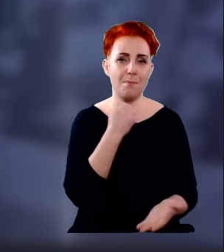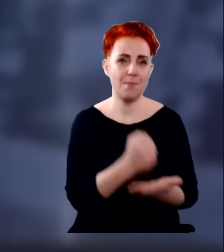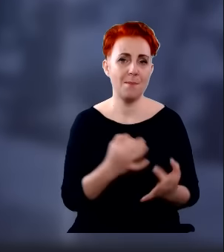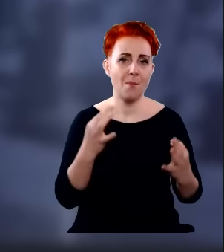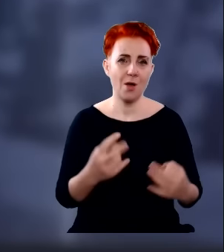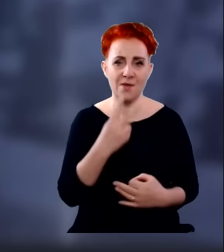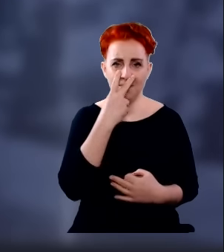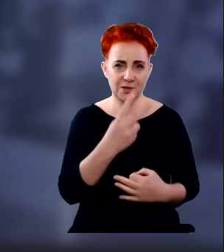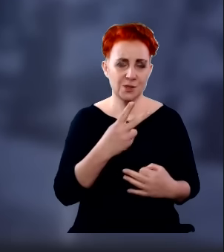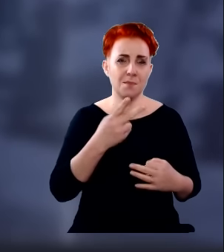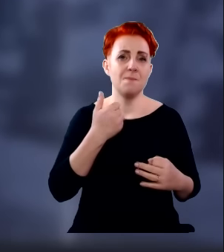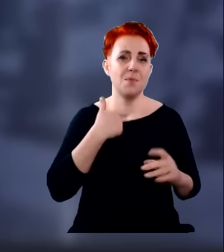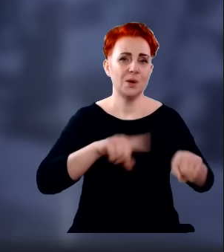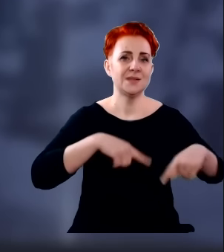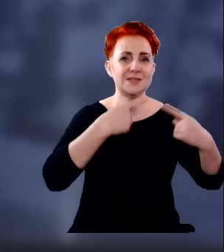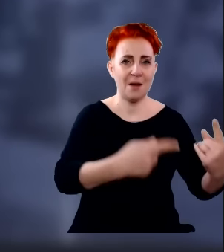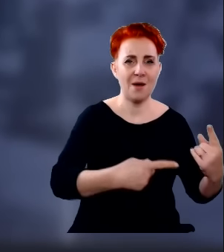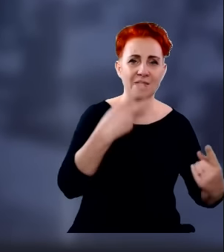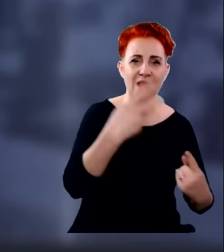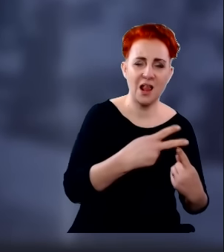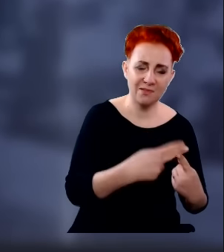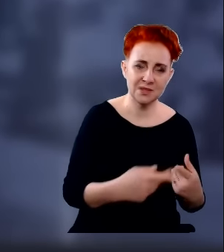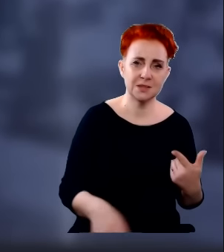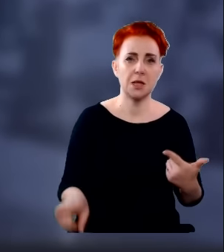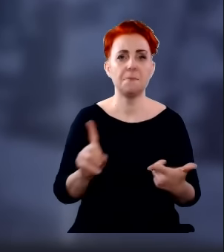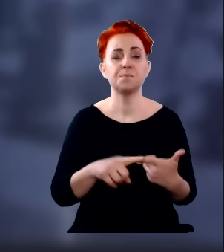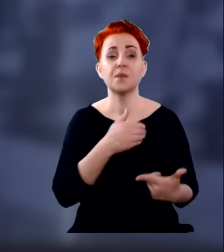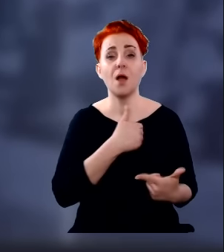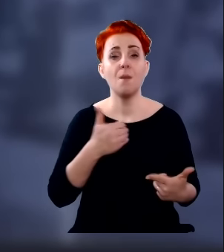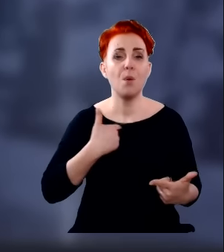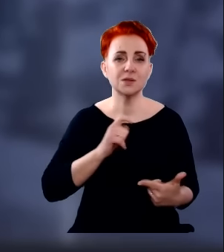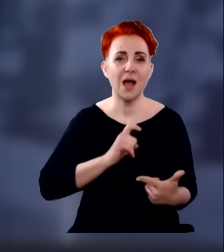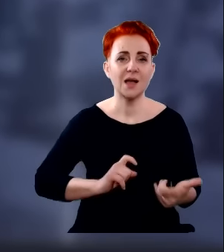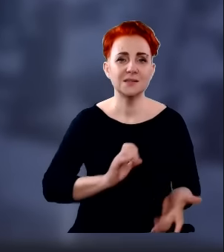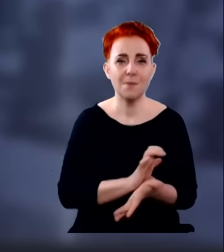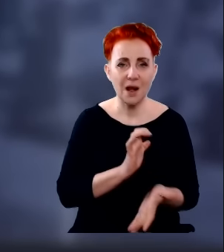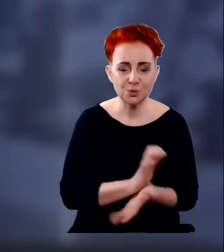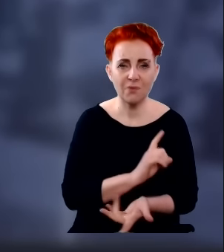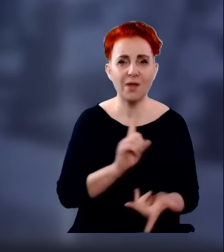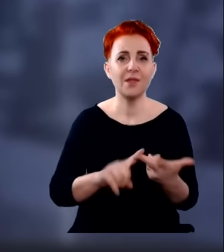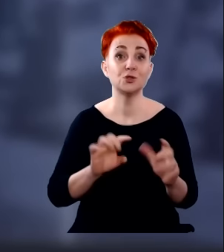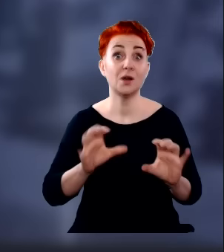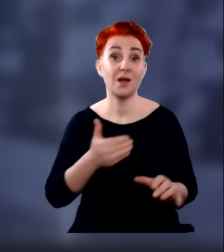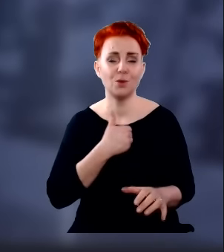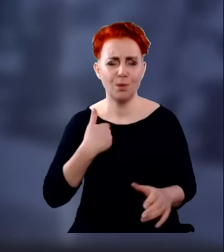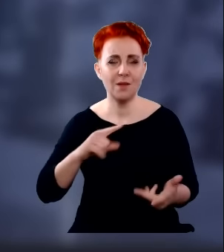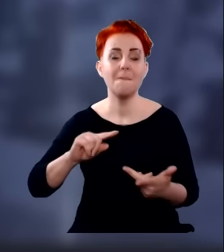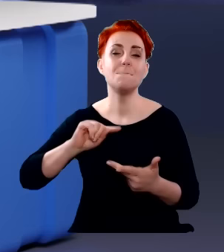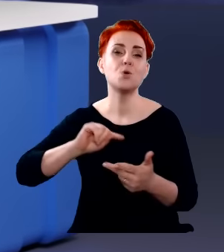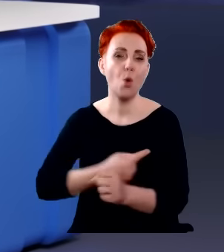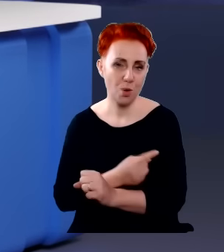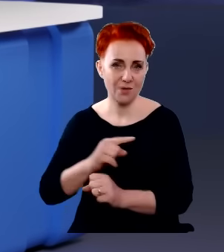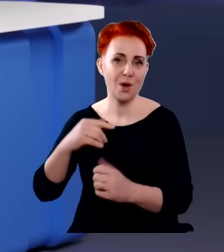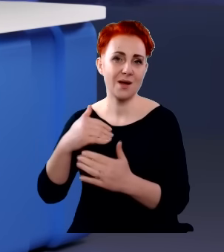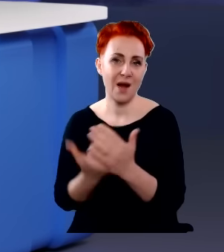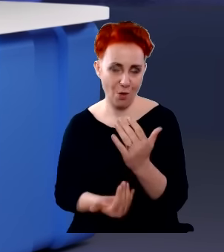zamachu na telewizję, na Polską Agencję Prasową, na Polskie Radio, na Prokuraturę Krajową,